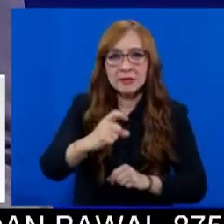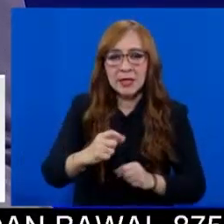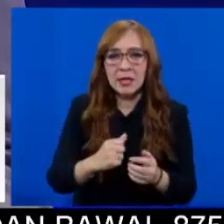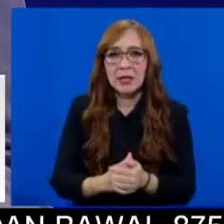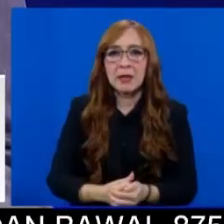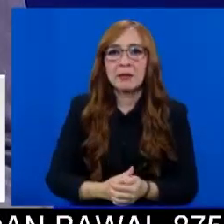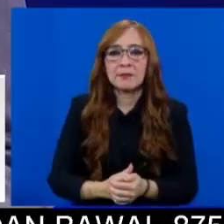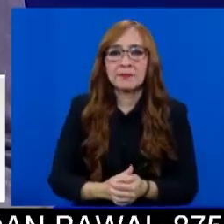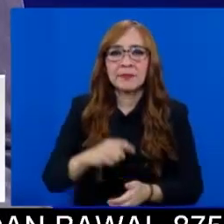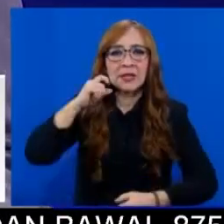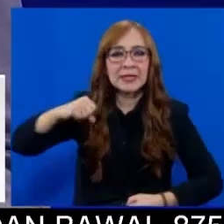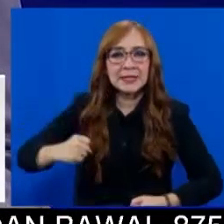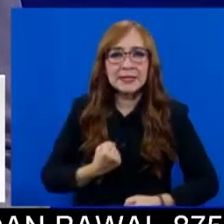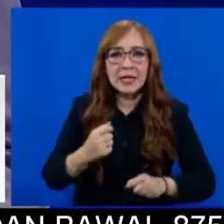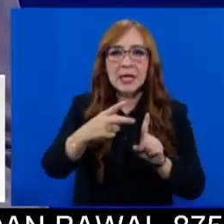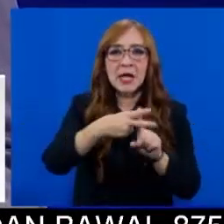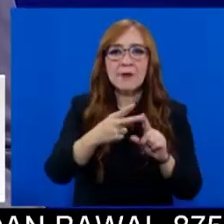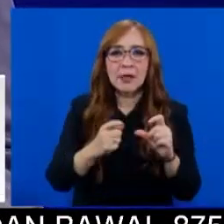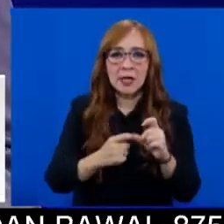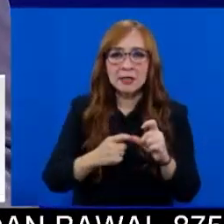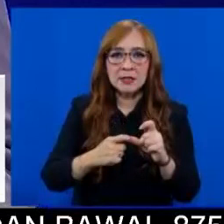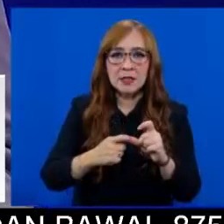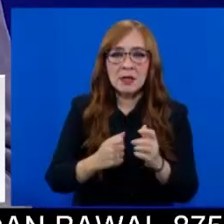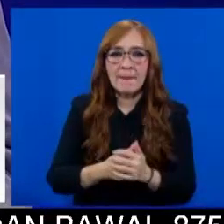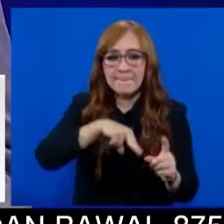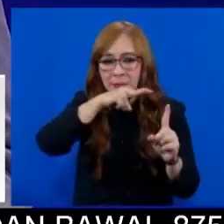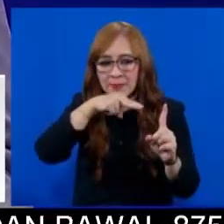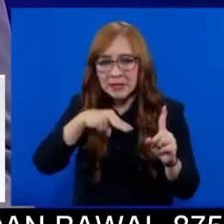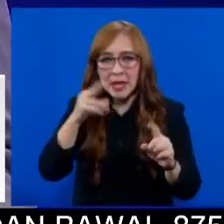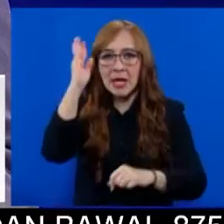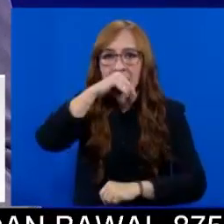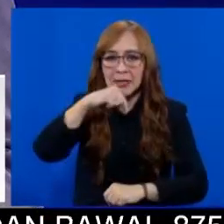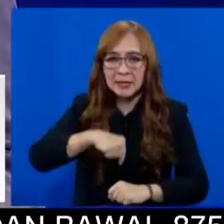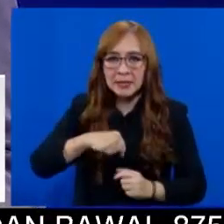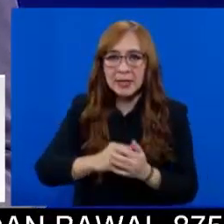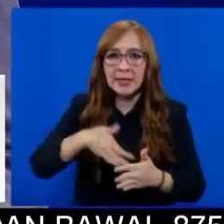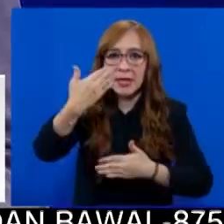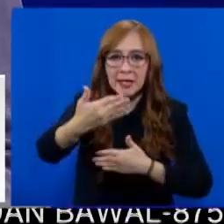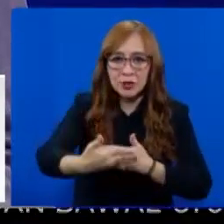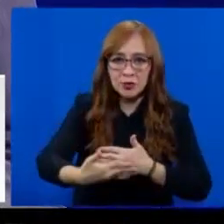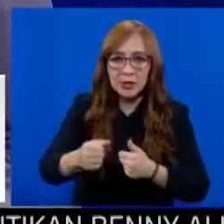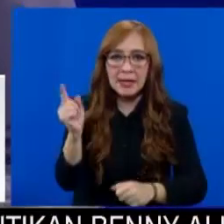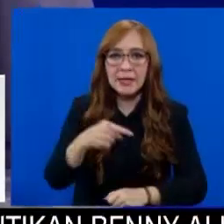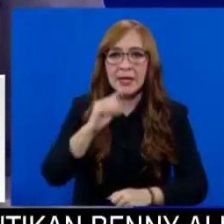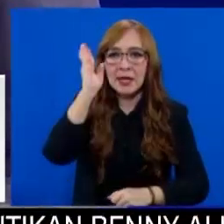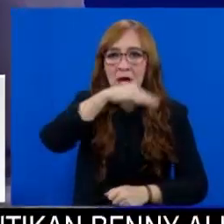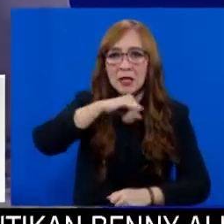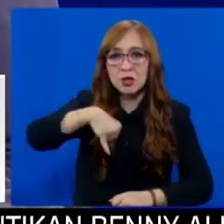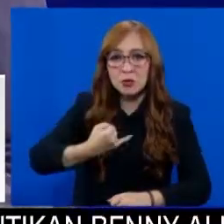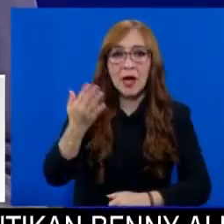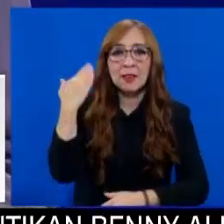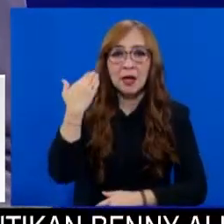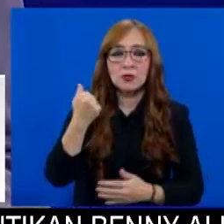Kadiv Propam Irjen Verdi Sambo. Pemeriksaan hari ini adalah kelanjutan dari pemeriksaan yang digelar Jumat 26 Agustus. Putri